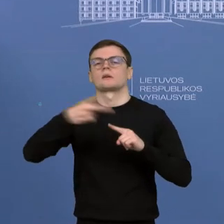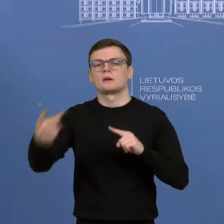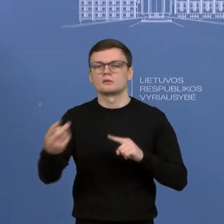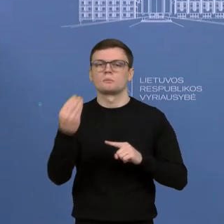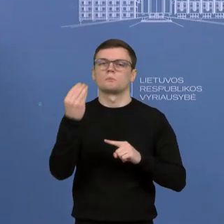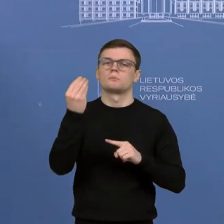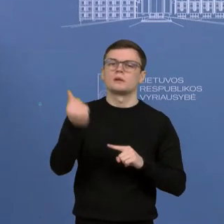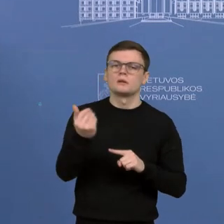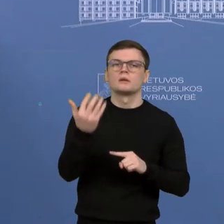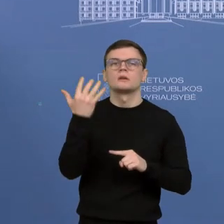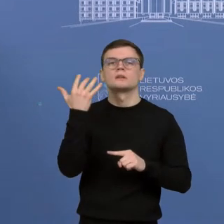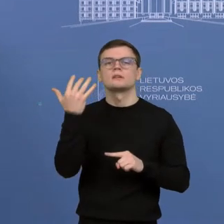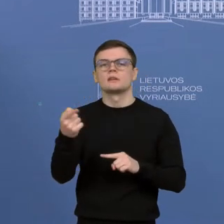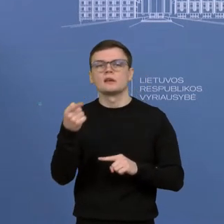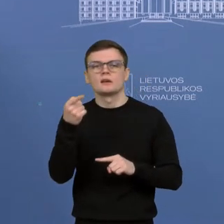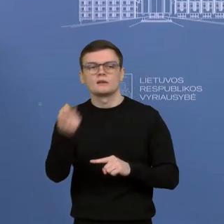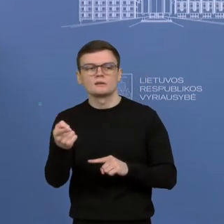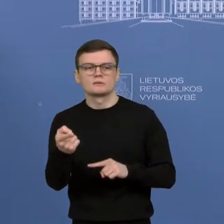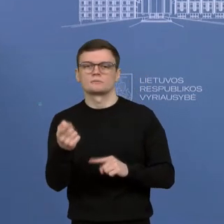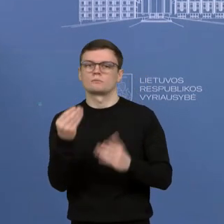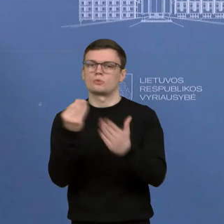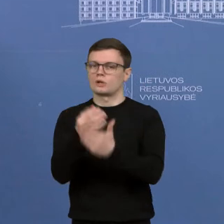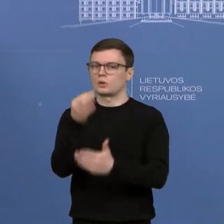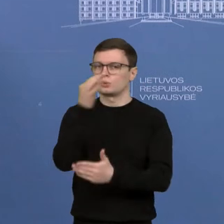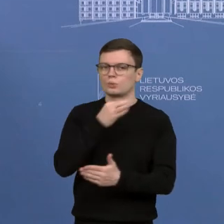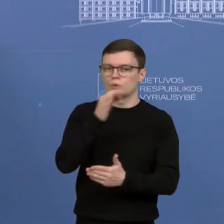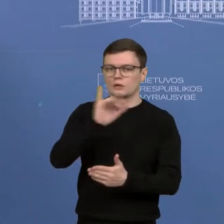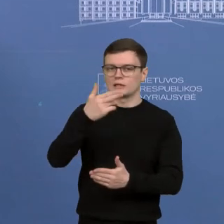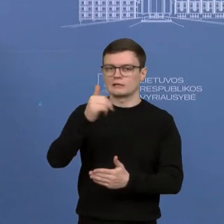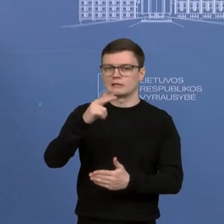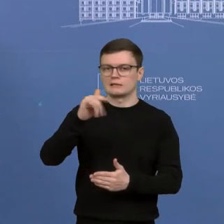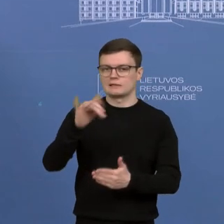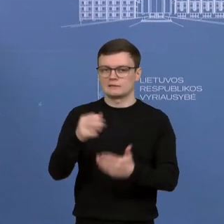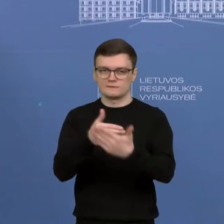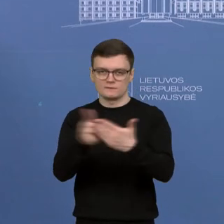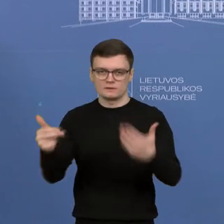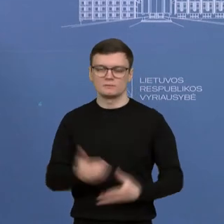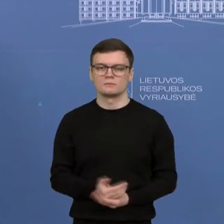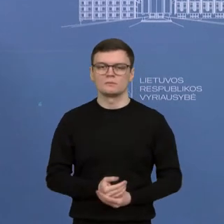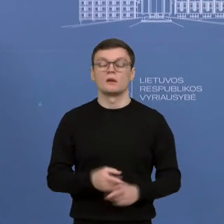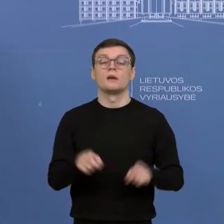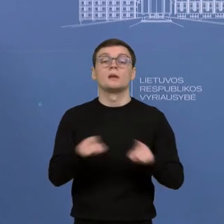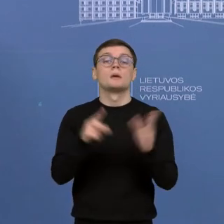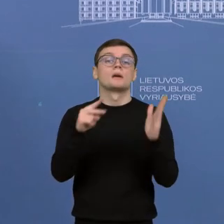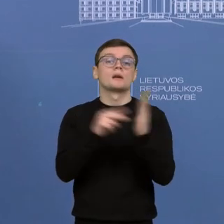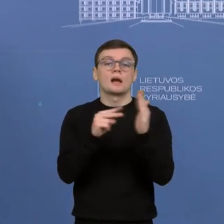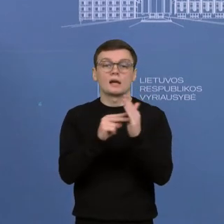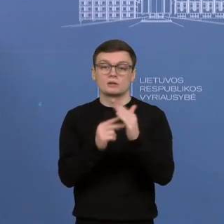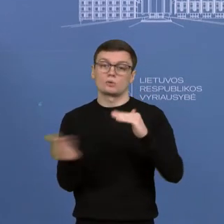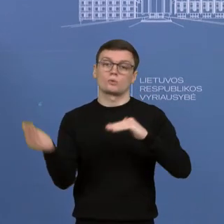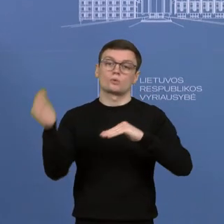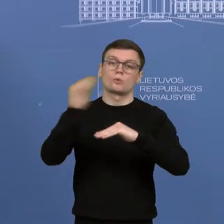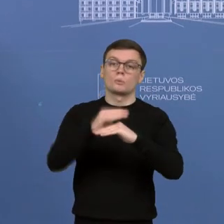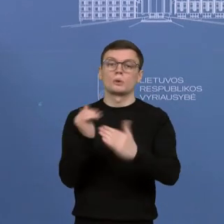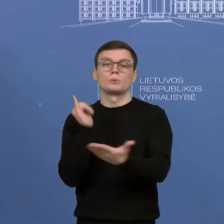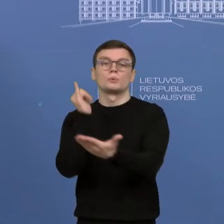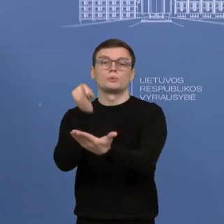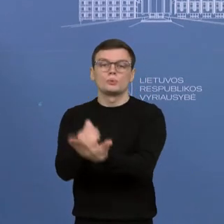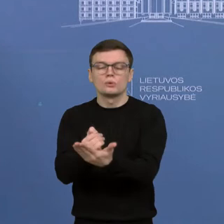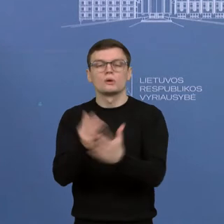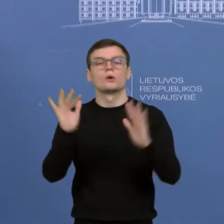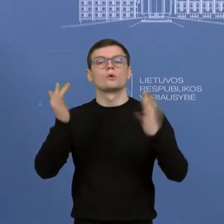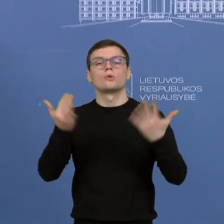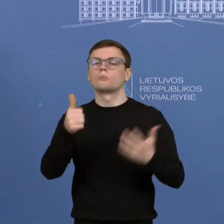lėšos įmoniai Ignitis ir taip pat yra subsidijuojama dalis tų kainų, kurios kiltų, jeigu nebūtų daromi